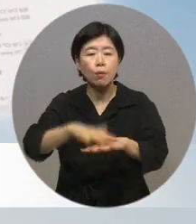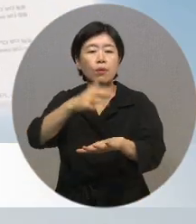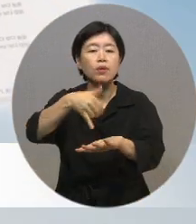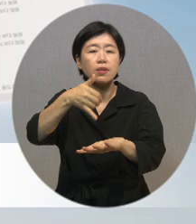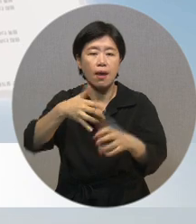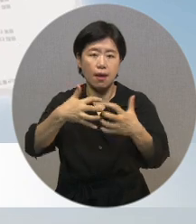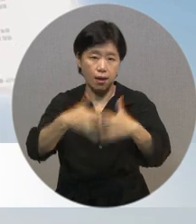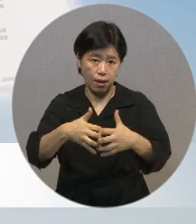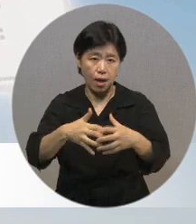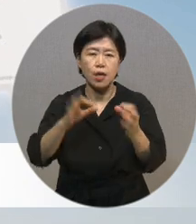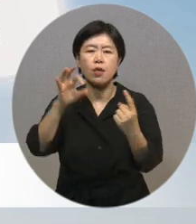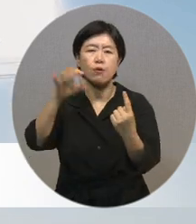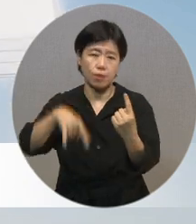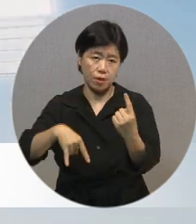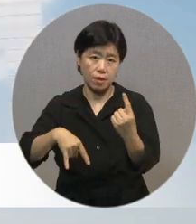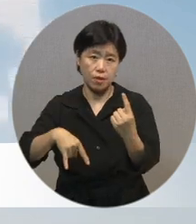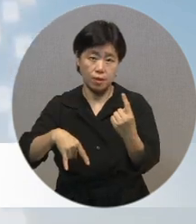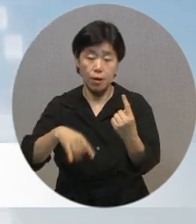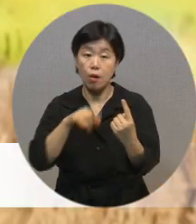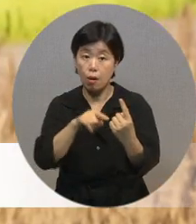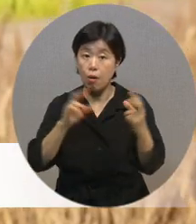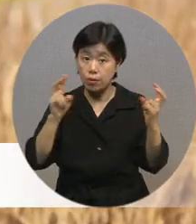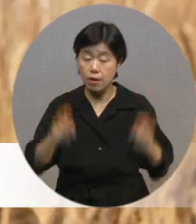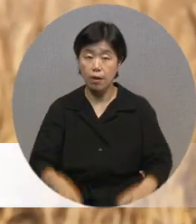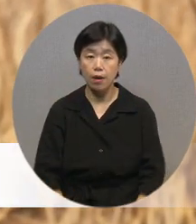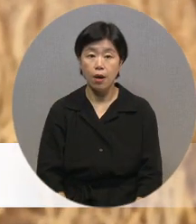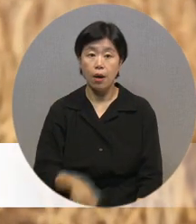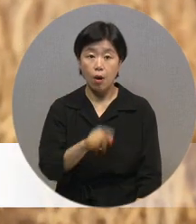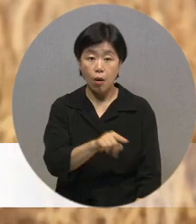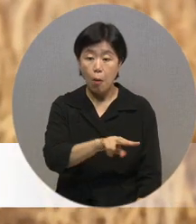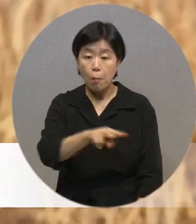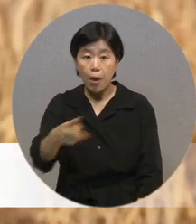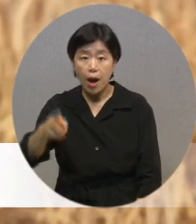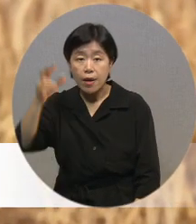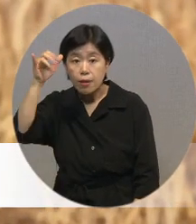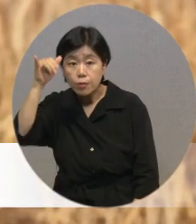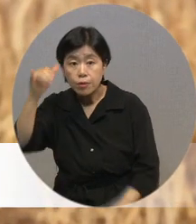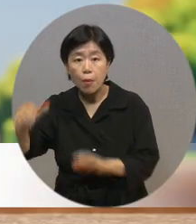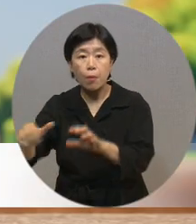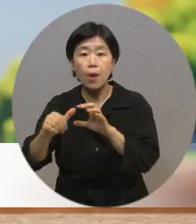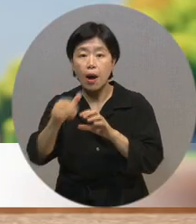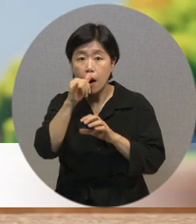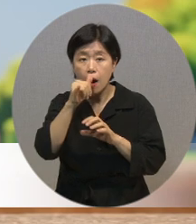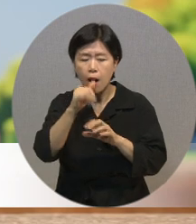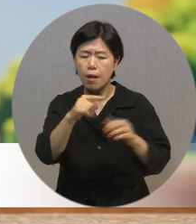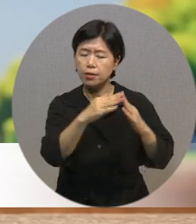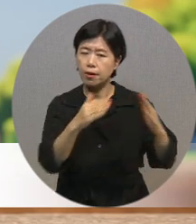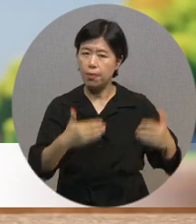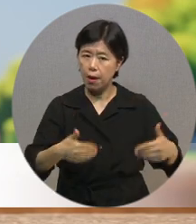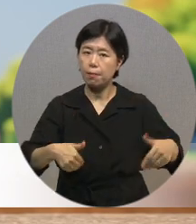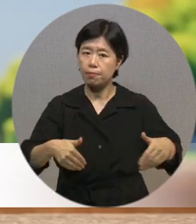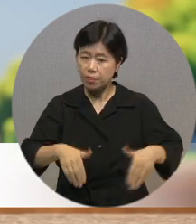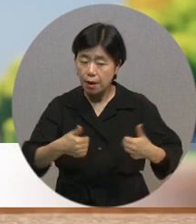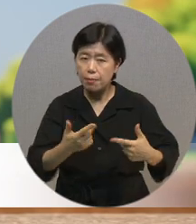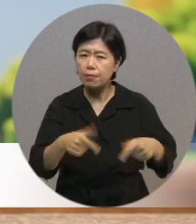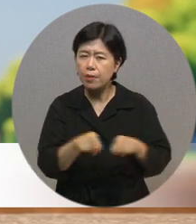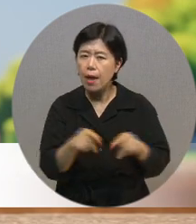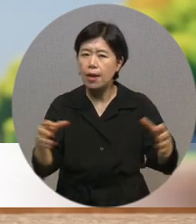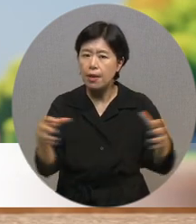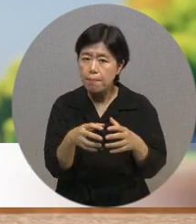농업을 인공지능 첨단 농산업으로 대전환하는 시작을 전남도와 함께하게 돼 기쁘다고